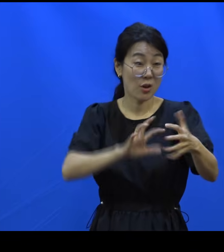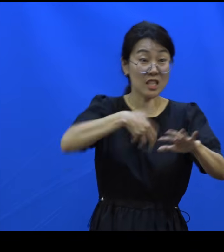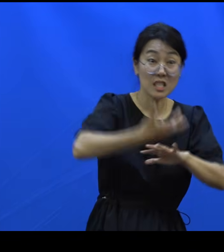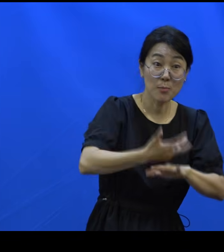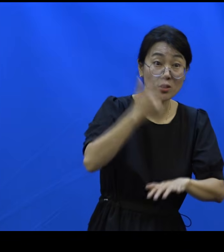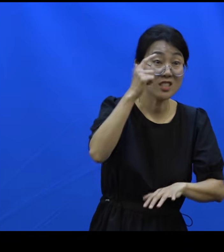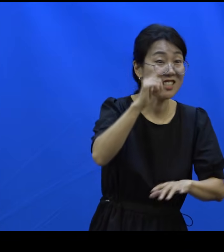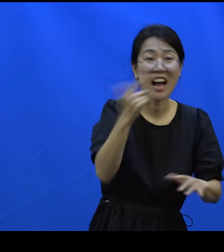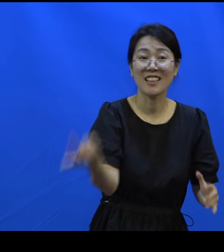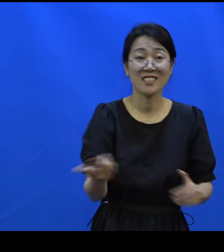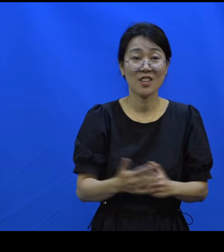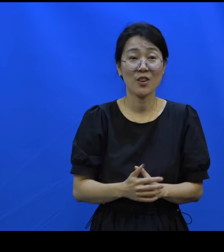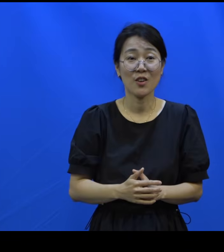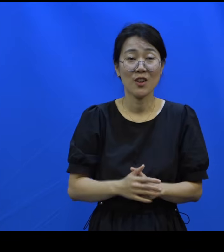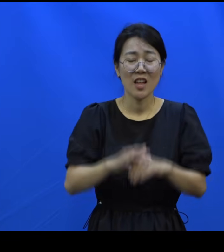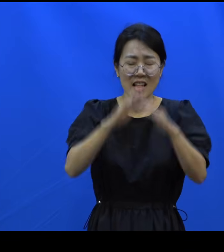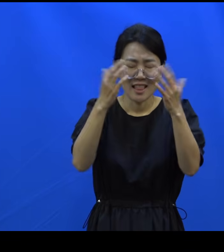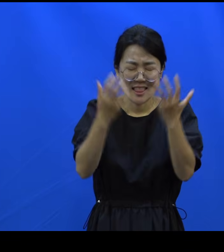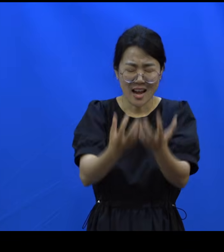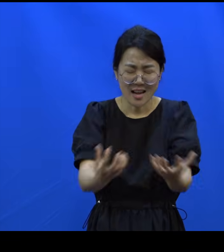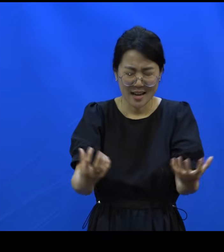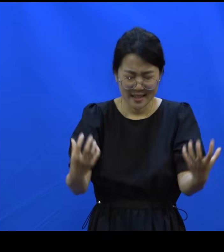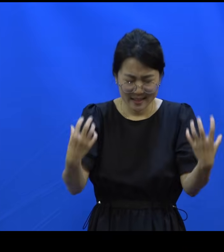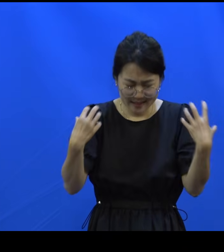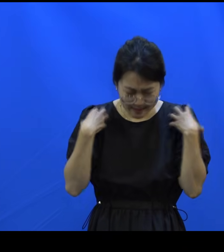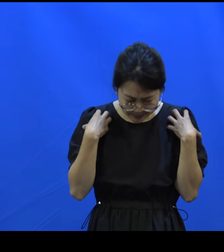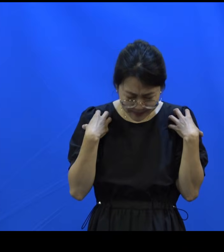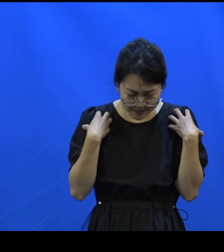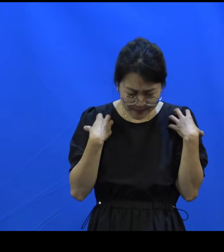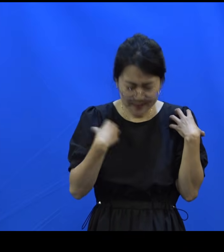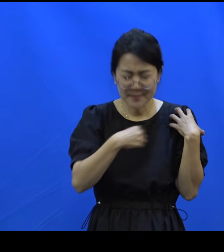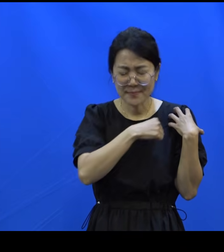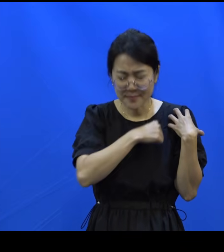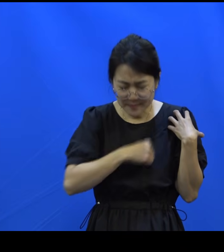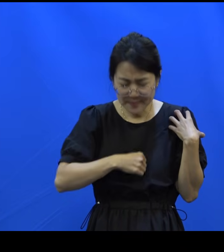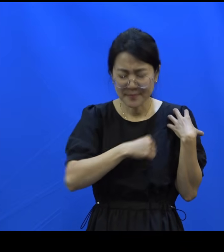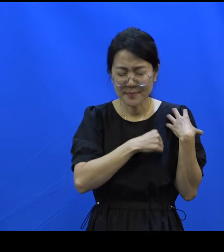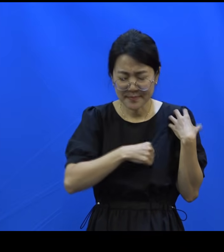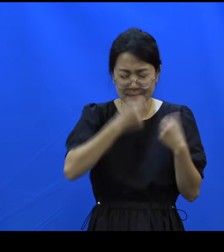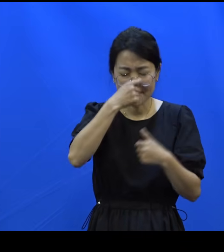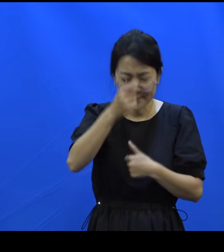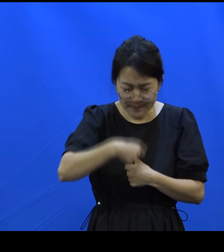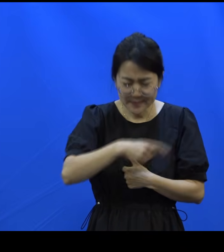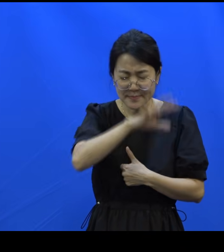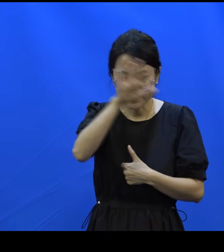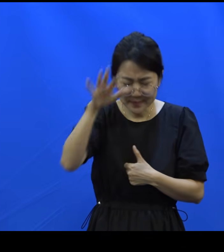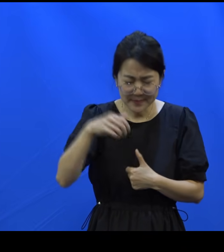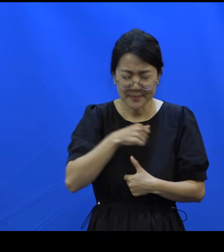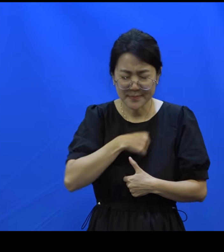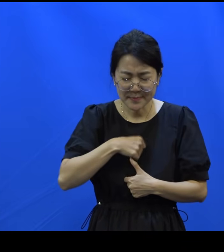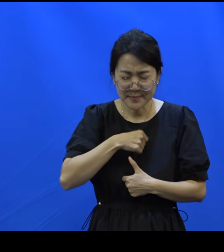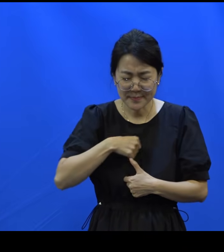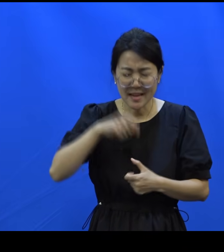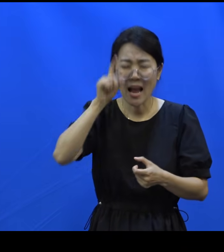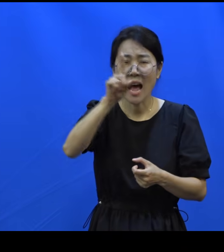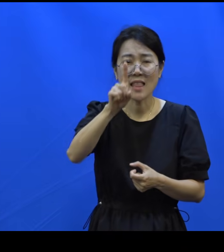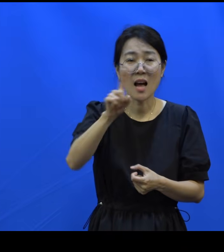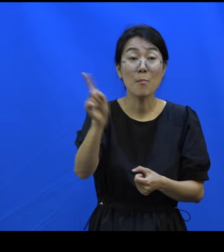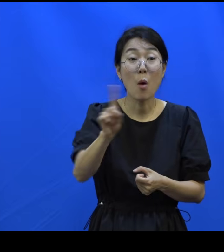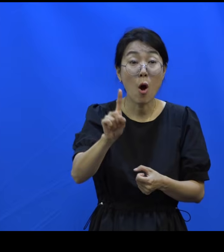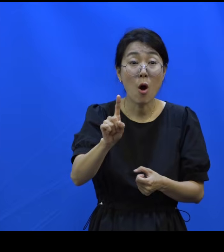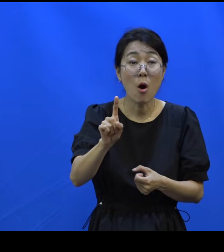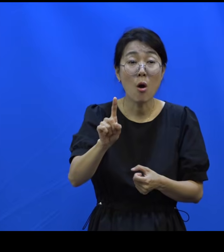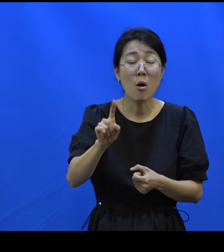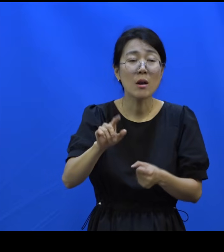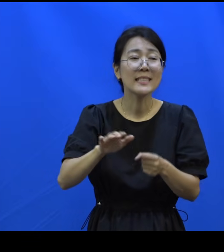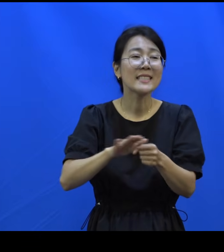위해 내어놓으셨습니다. 무시당하시고 환대를 받지 못하시고, 그러나 그분은 사랑의 태도를 놓치지